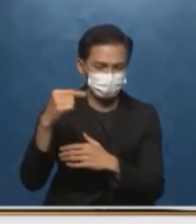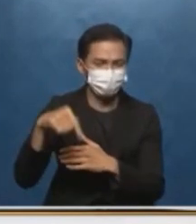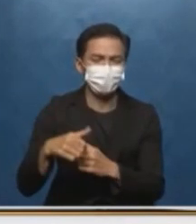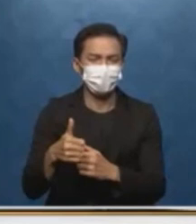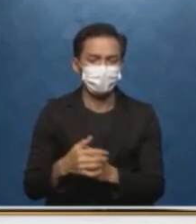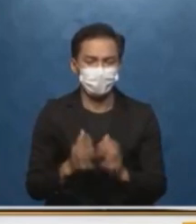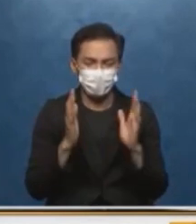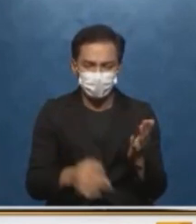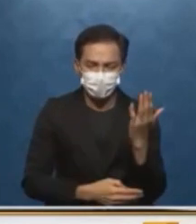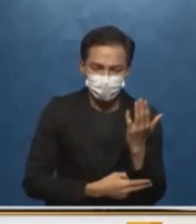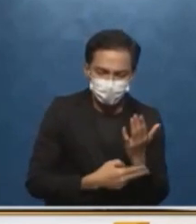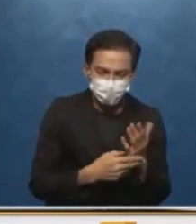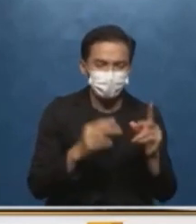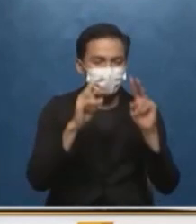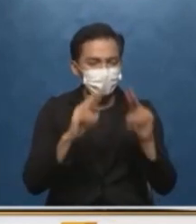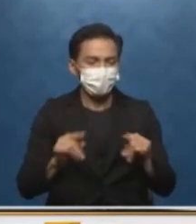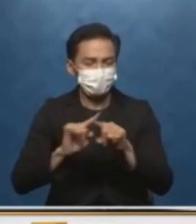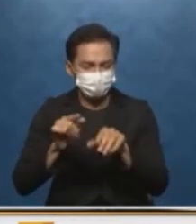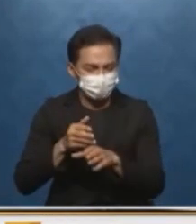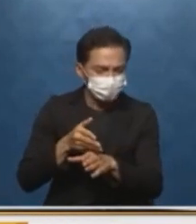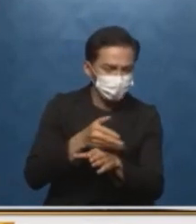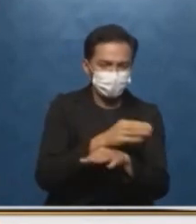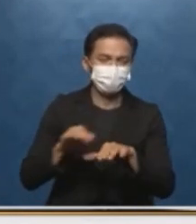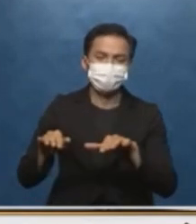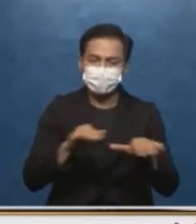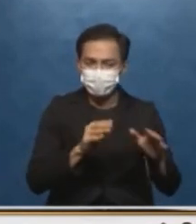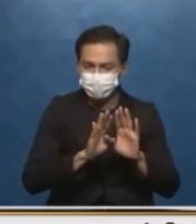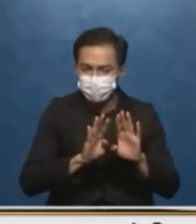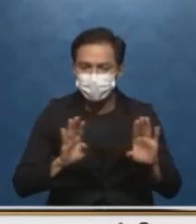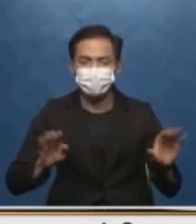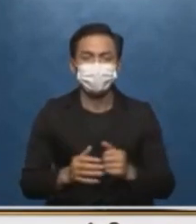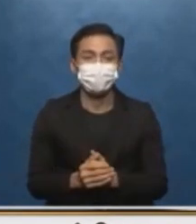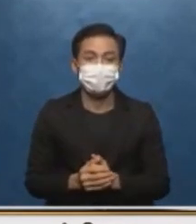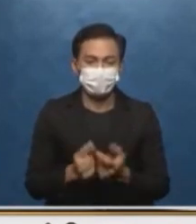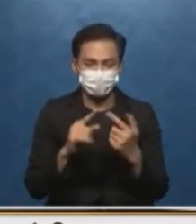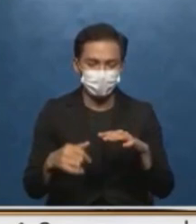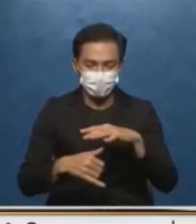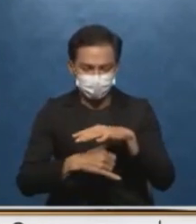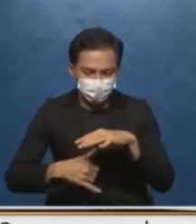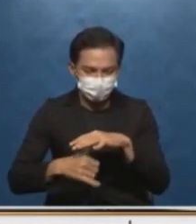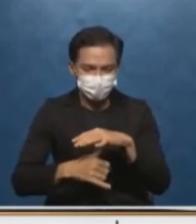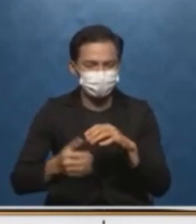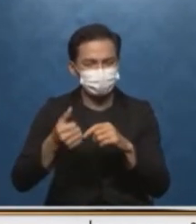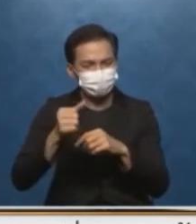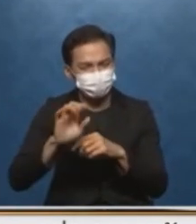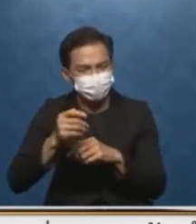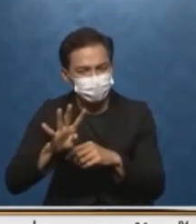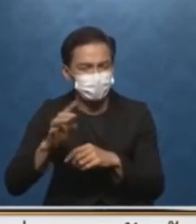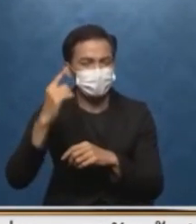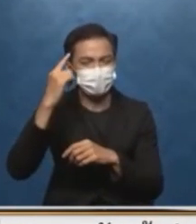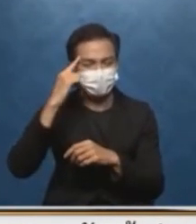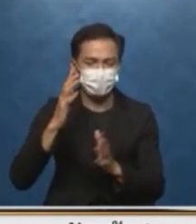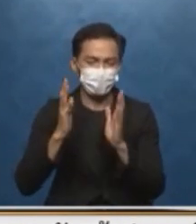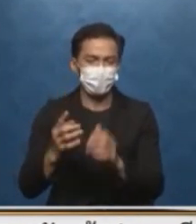การกลับมาอย่างพร้อมเพรียงกันนะคะแต่การที่จะกักตัว14วันเนี่ยดิฉันเกรงว่านักท่องเที่ยว